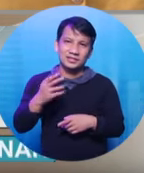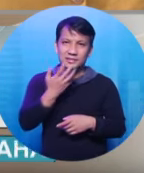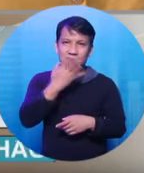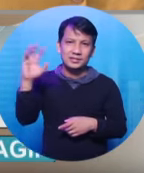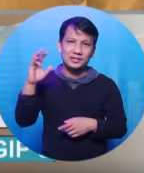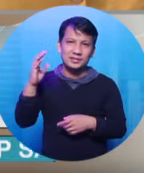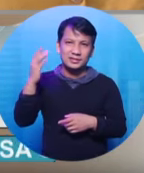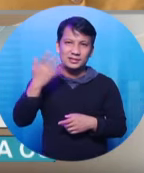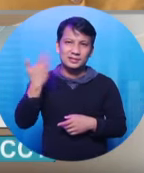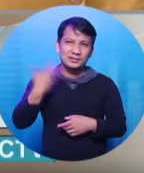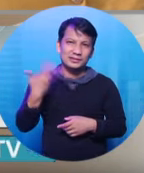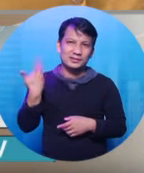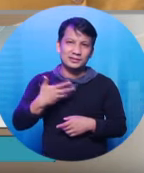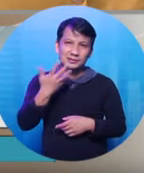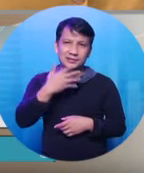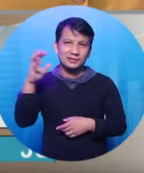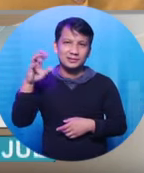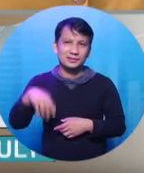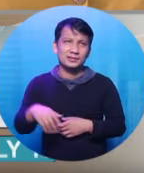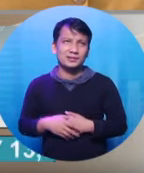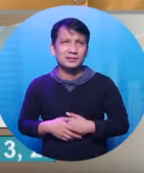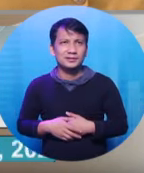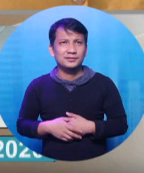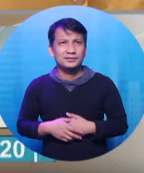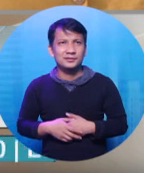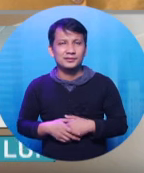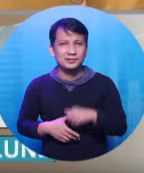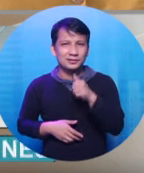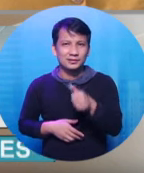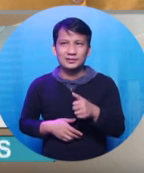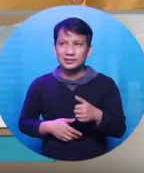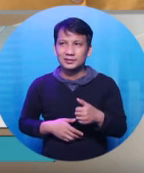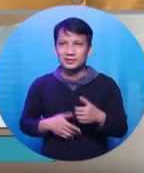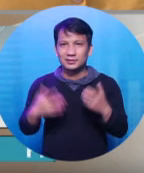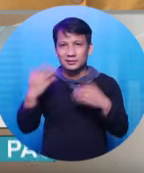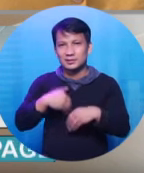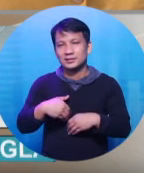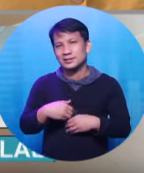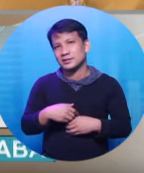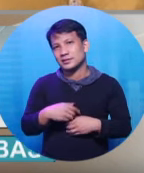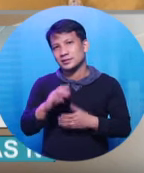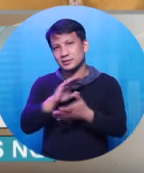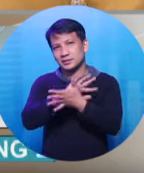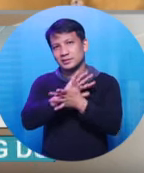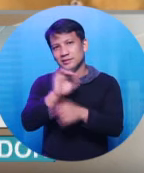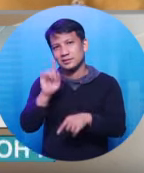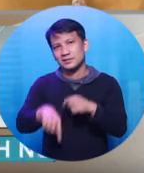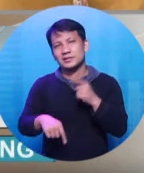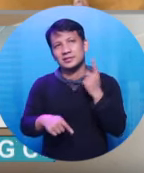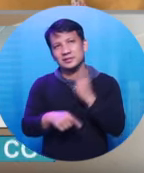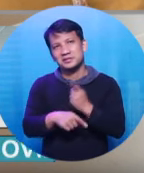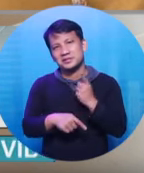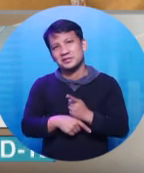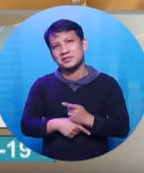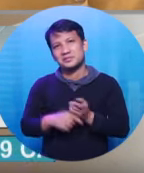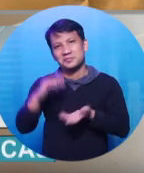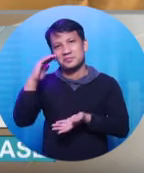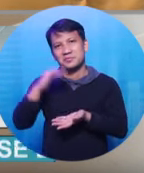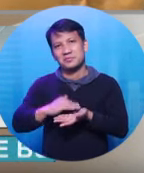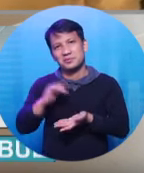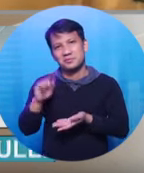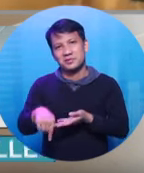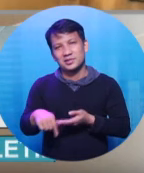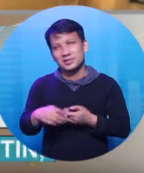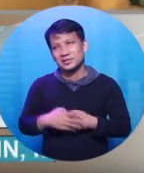talaga ngayon dito sa Doha. Oh, yan ang maganda kasi ayaw ng COVID ang mainit at humid. Oh, para medyo bawas-bawasan yung mga siguro